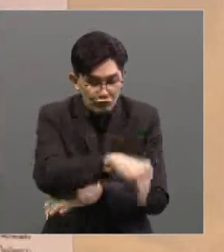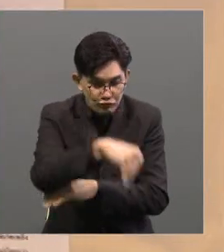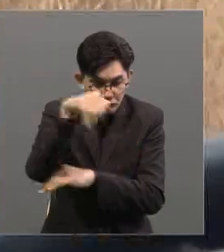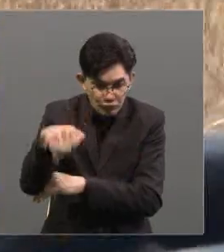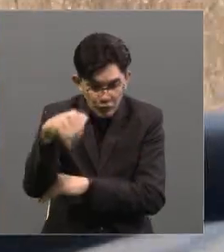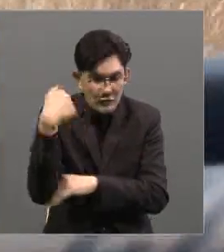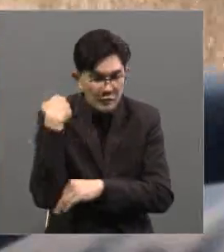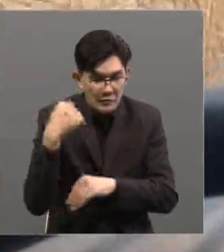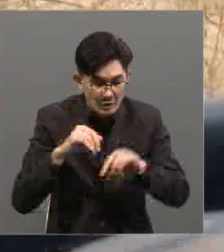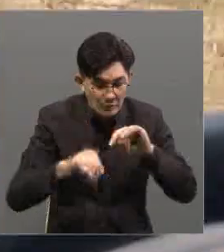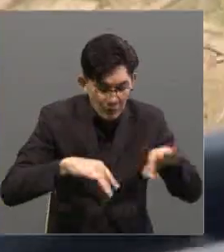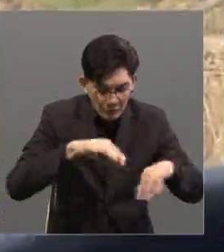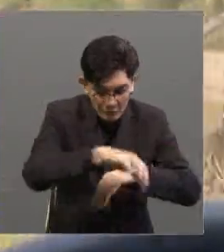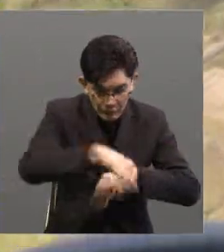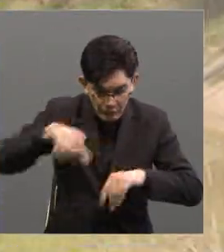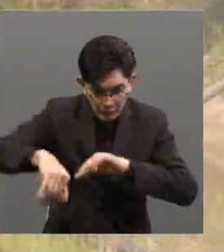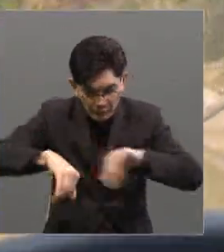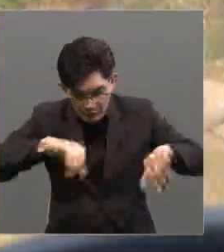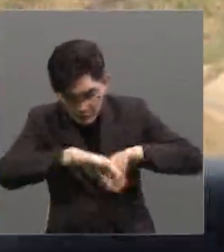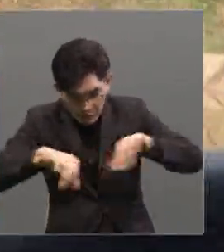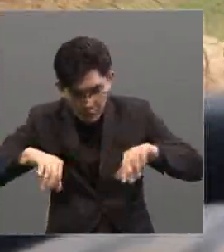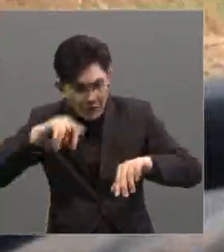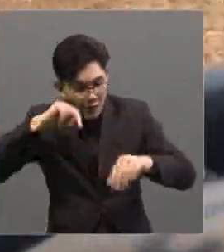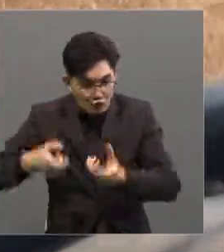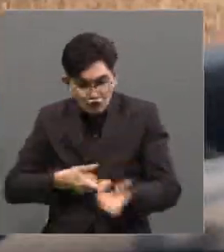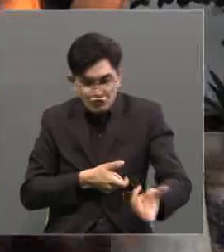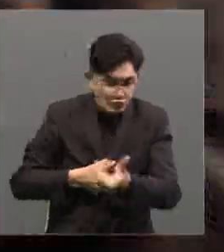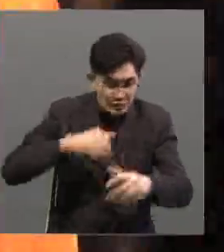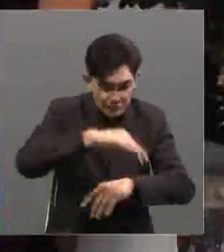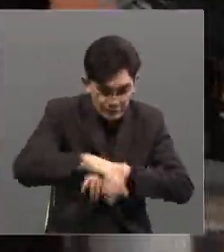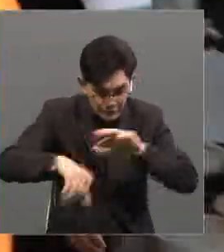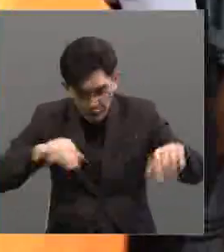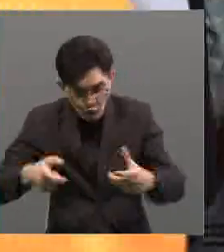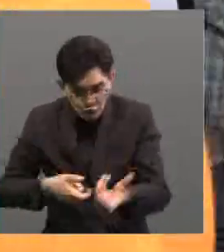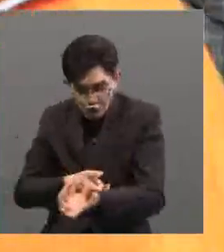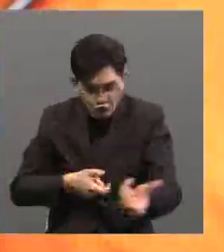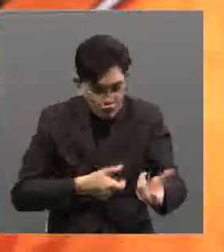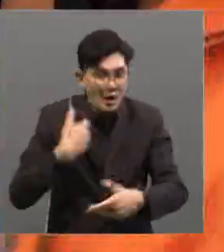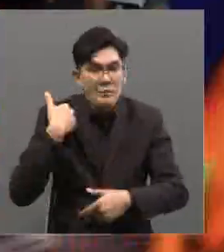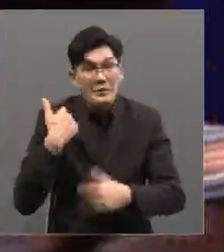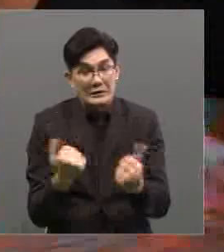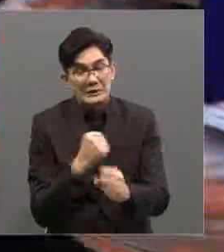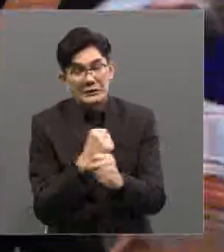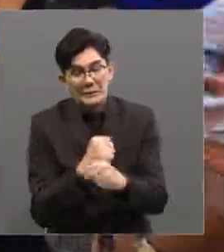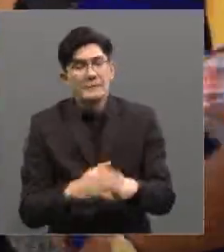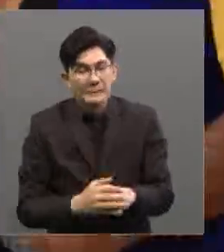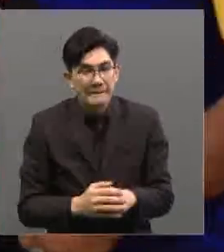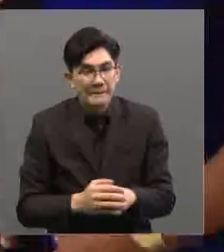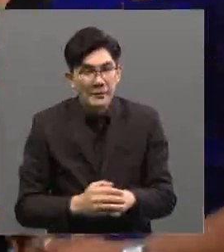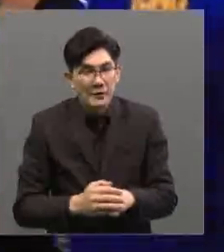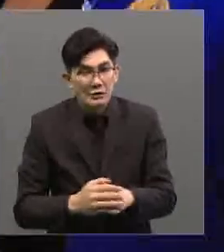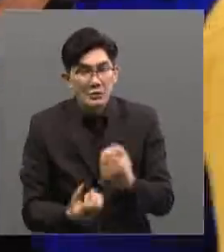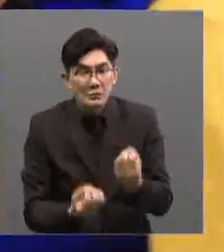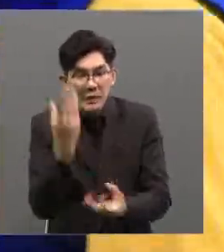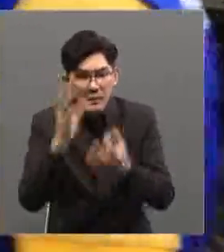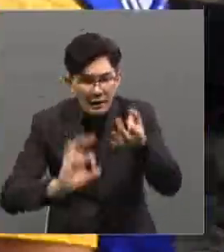าไปเกลี่ยขยะแล้วใช้รถดับเพลิงฉีดอัดน้ำเข้าไปบริเวณที่ยังมีการคลุกรุ่นของไฟอยู่ครับ คือไฟเวลาไฟไห